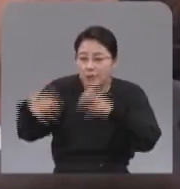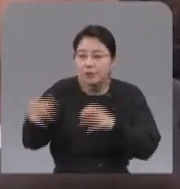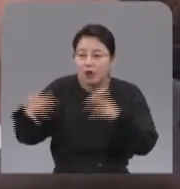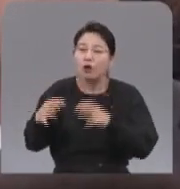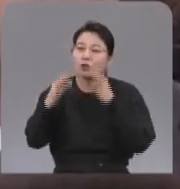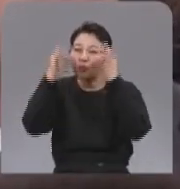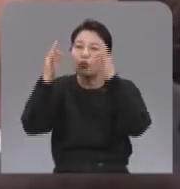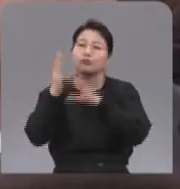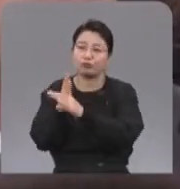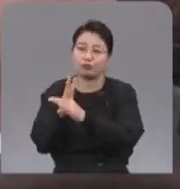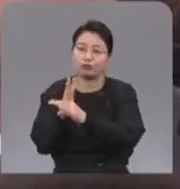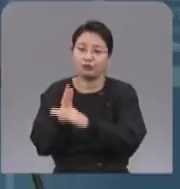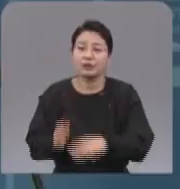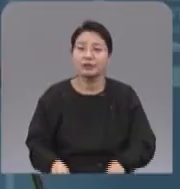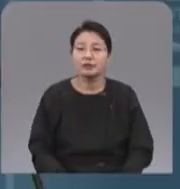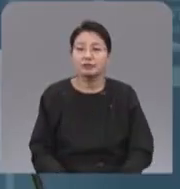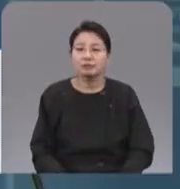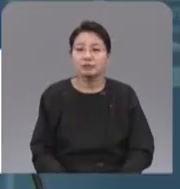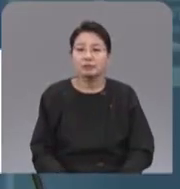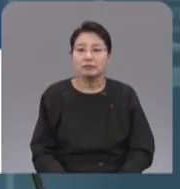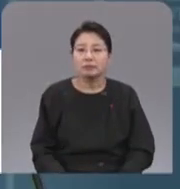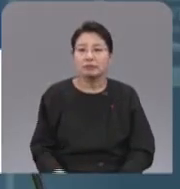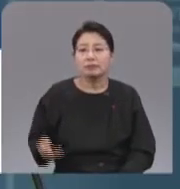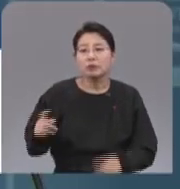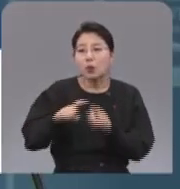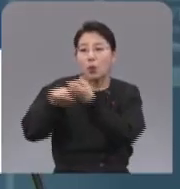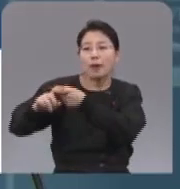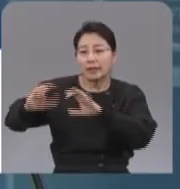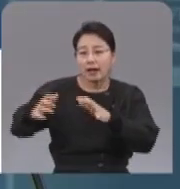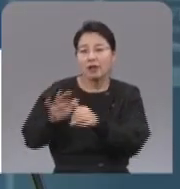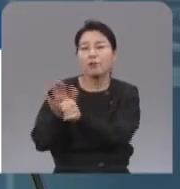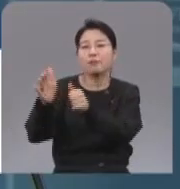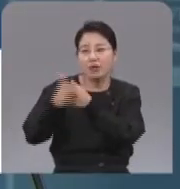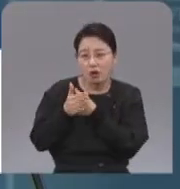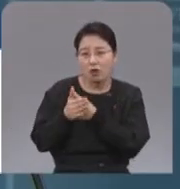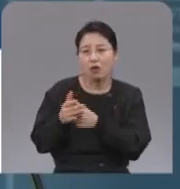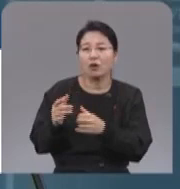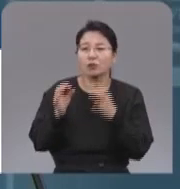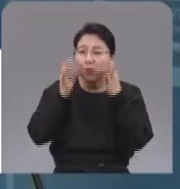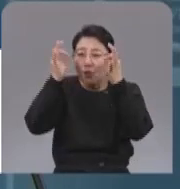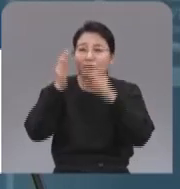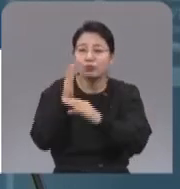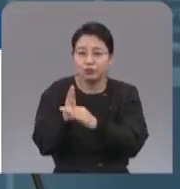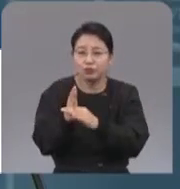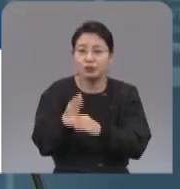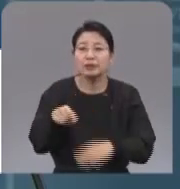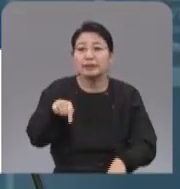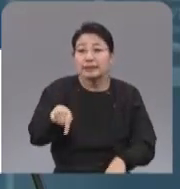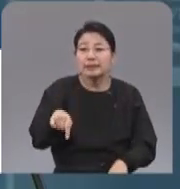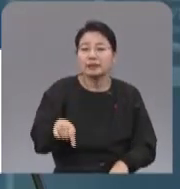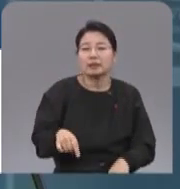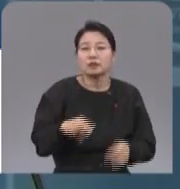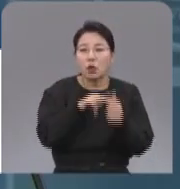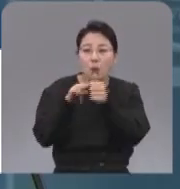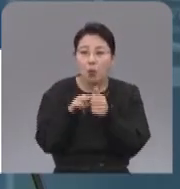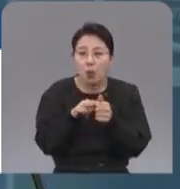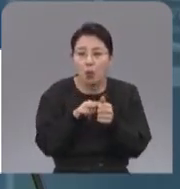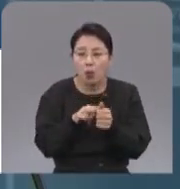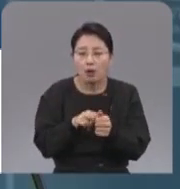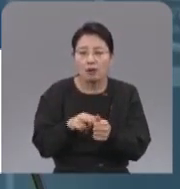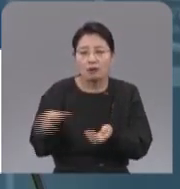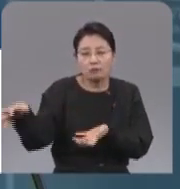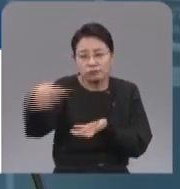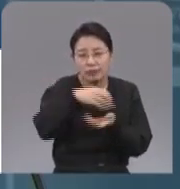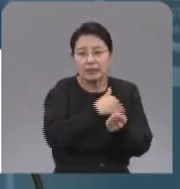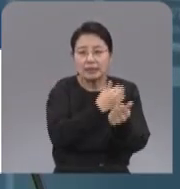thực được khởi động từ cùng ngày và diễn tập một cách hệ thống ba nước cũng thống nhất triển khai một cách hệ thống hiệu quả kế hoạch tập trận ba bên